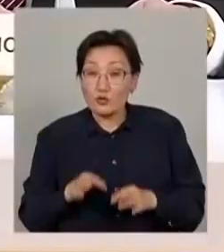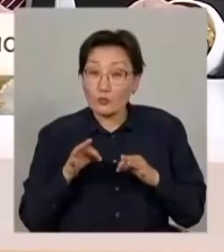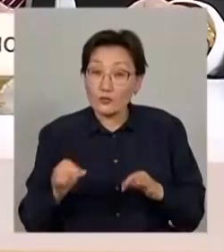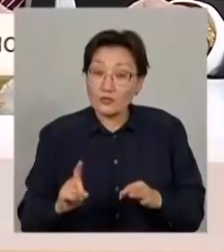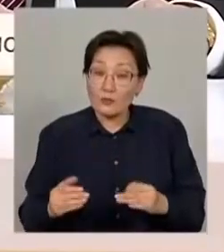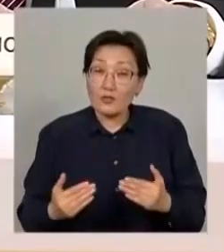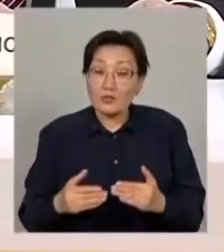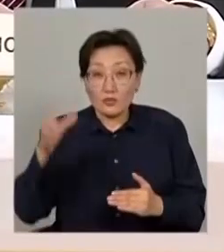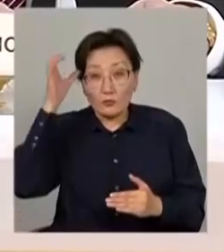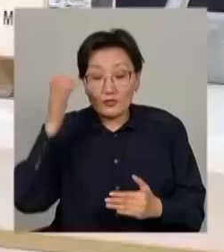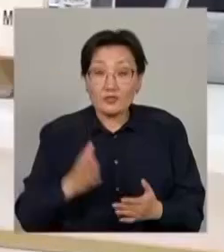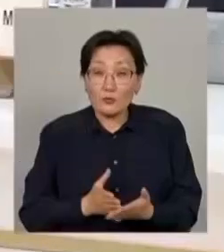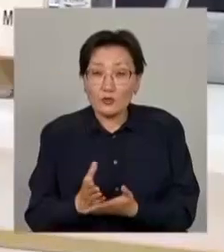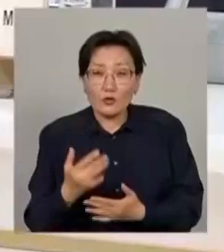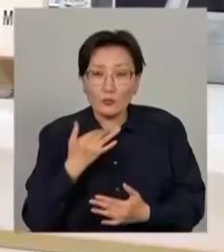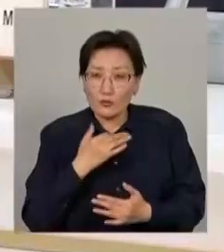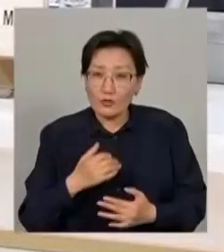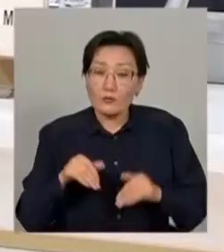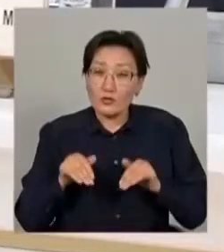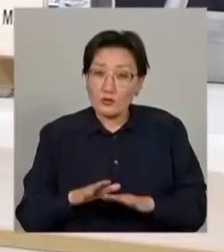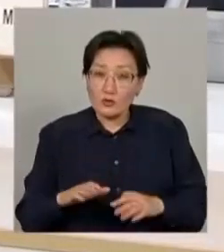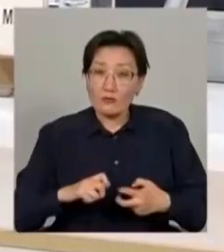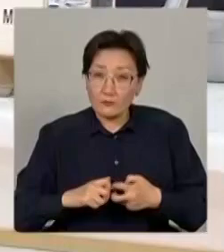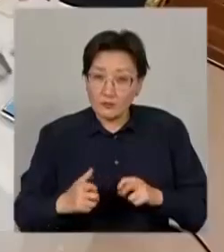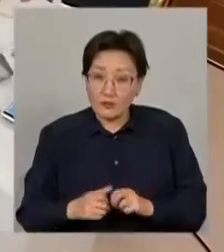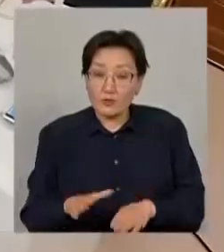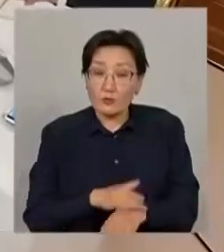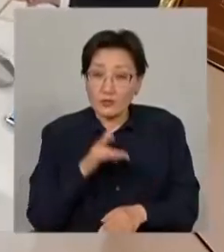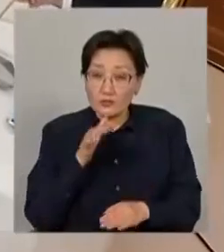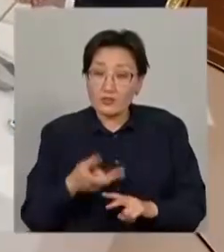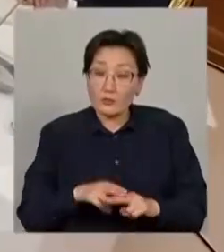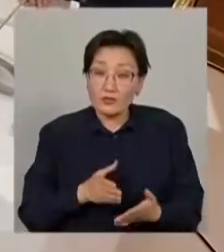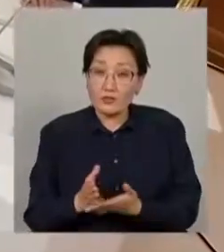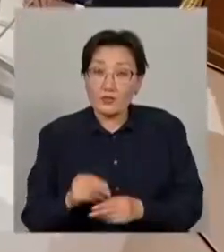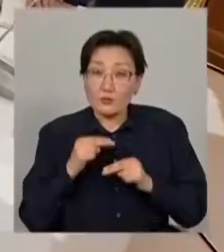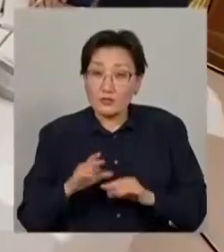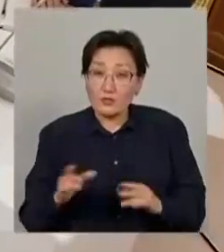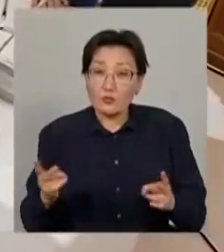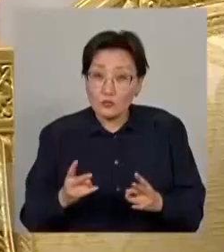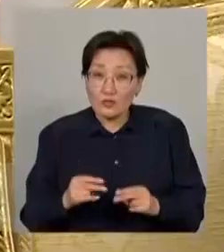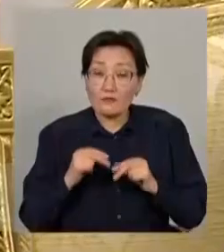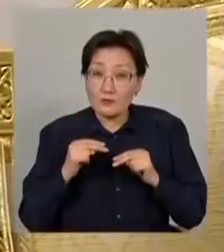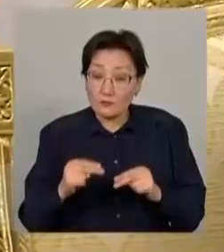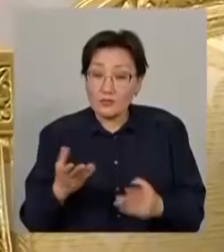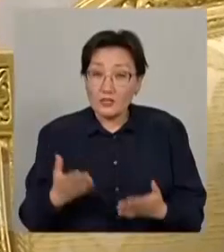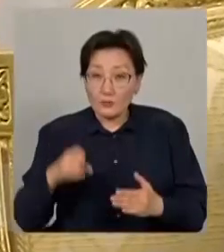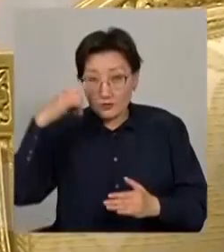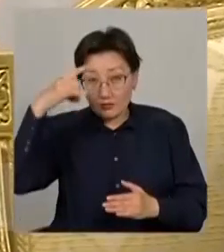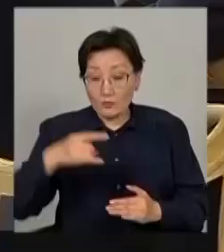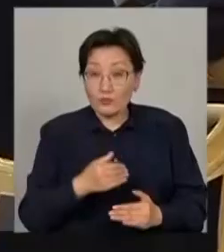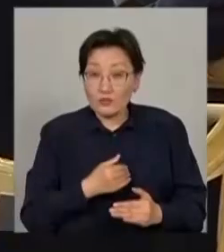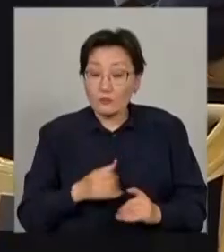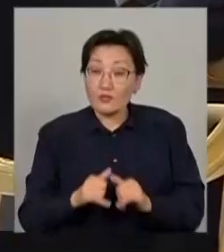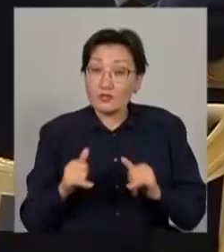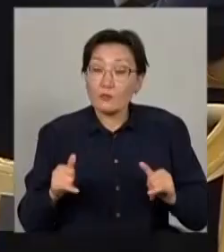отметил что на научном поприще накопилось немало нерешённых вопросов долгое время этой сфере не уделялось должного внимания если Казахстан хочет быть